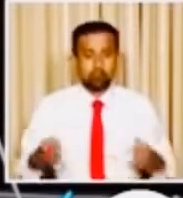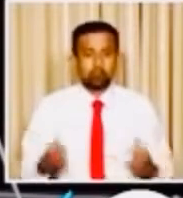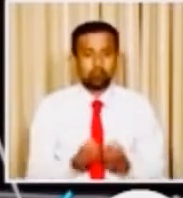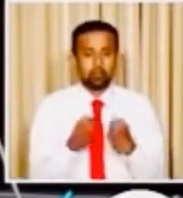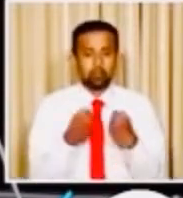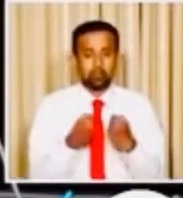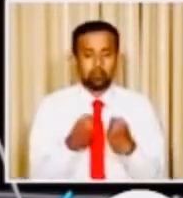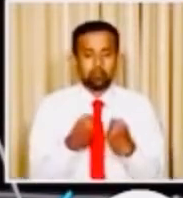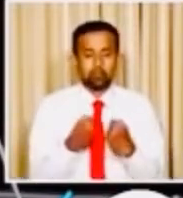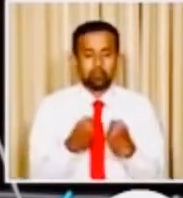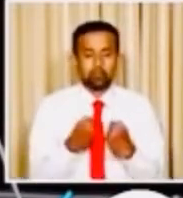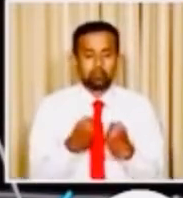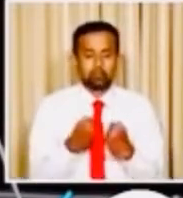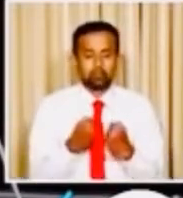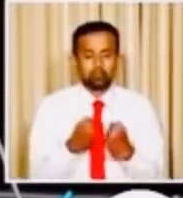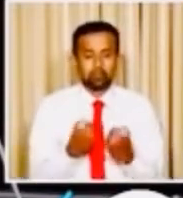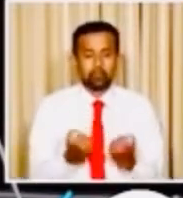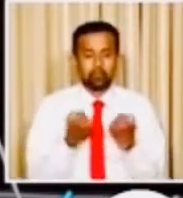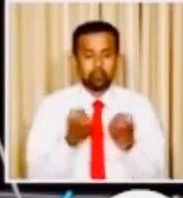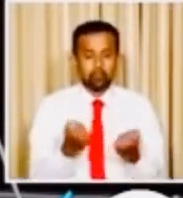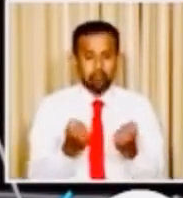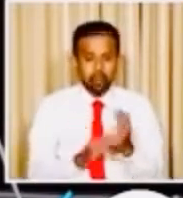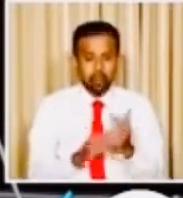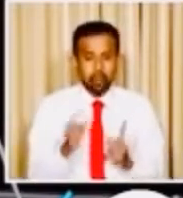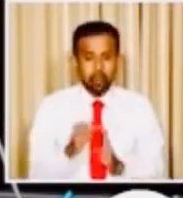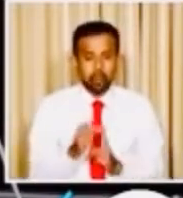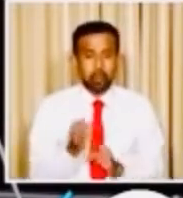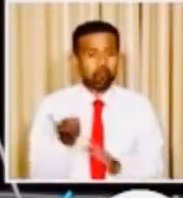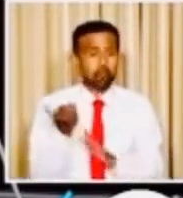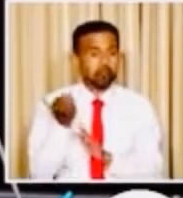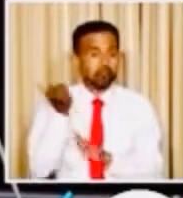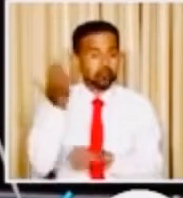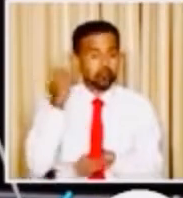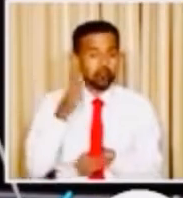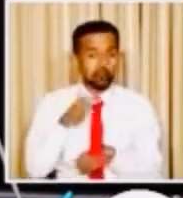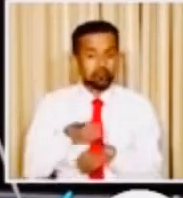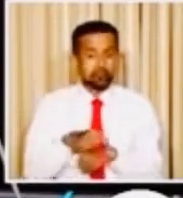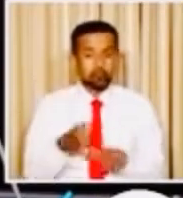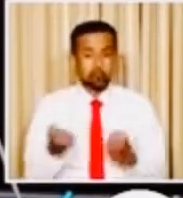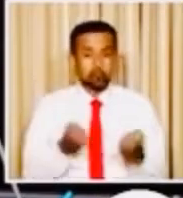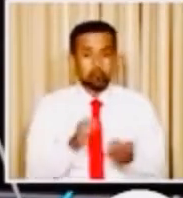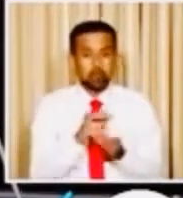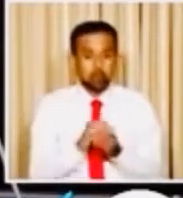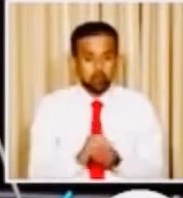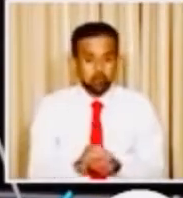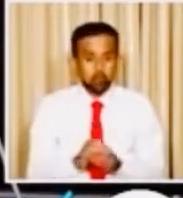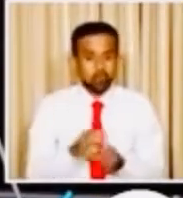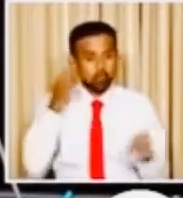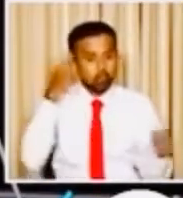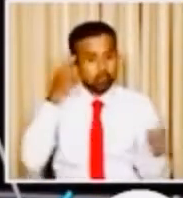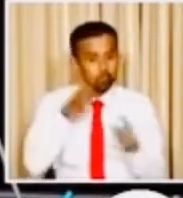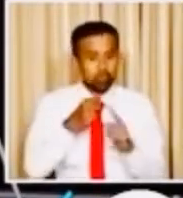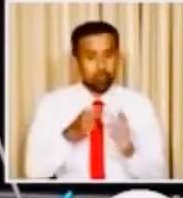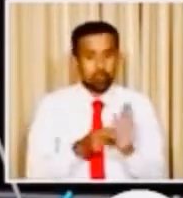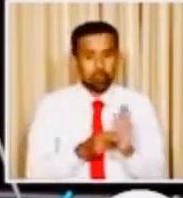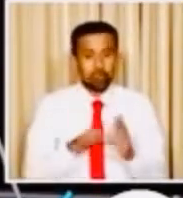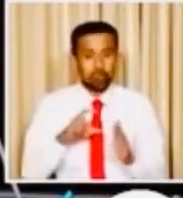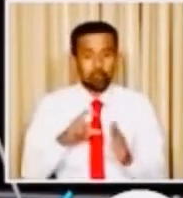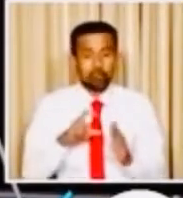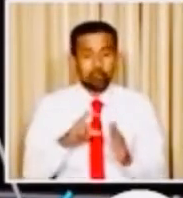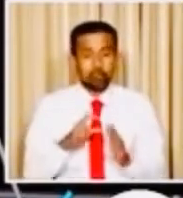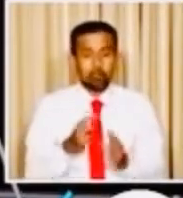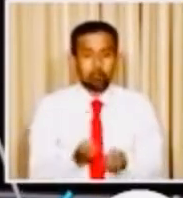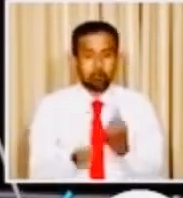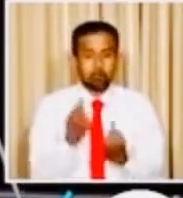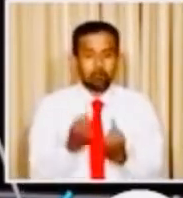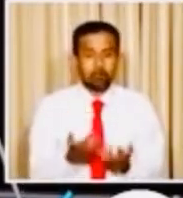ඒ නිසා තමයි ප්‍රධාන අමාත්‍යාංශ මං ඉන්න කාලේ මාර්ග ආරක්ෂාව පිළිබඳ ජාතික සභාව